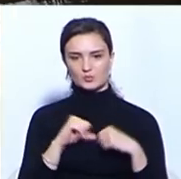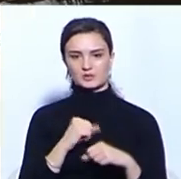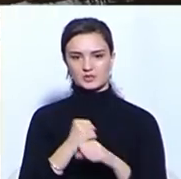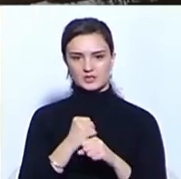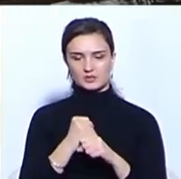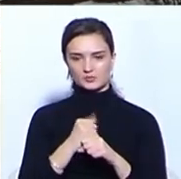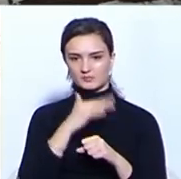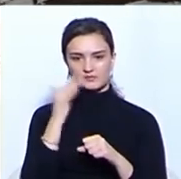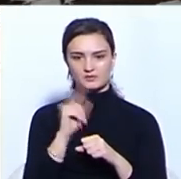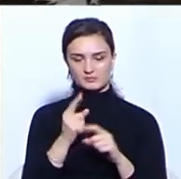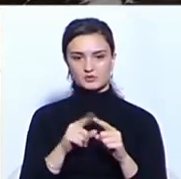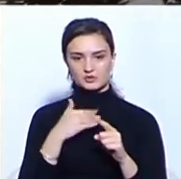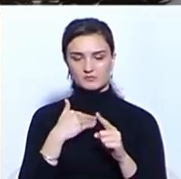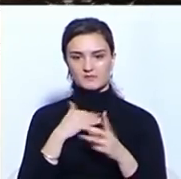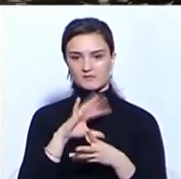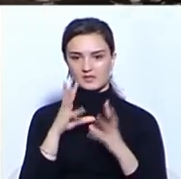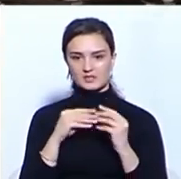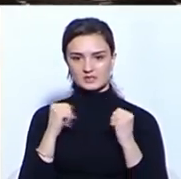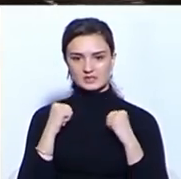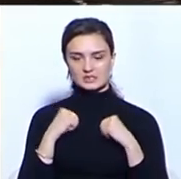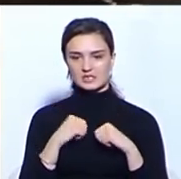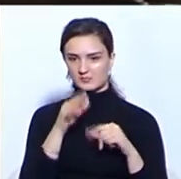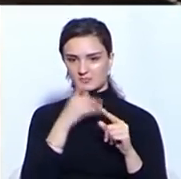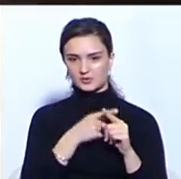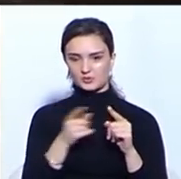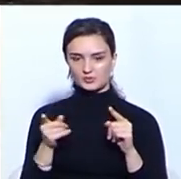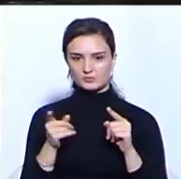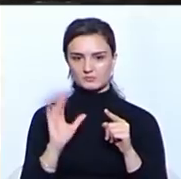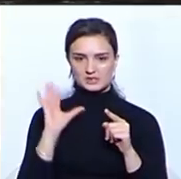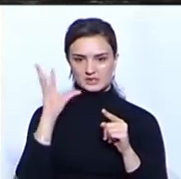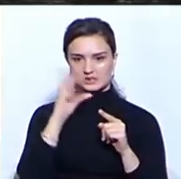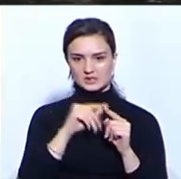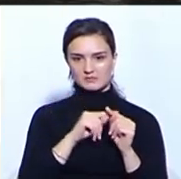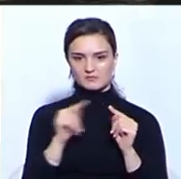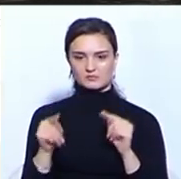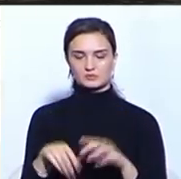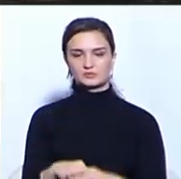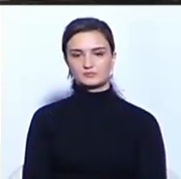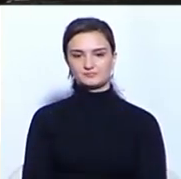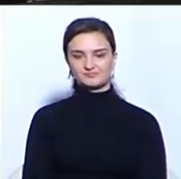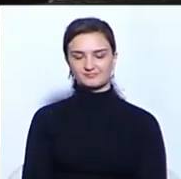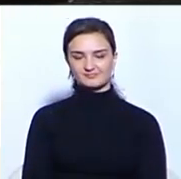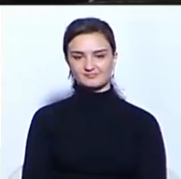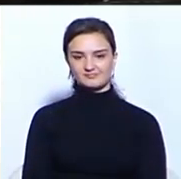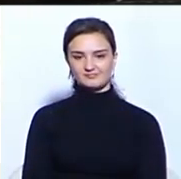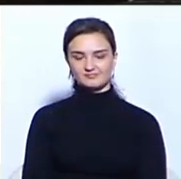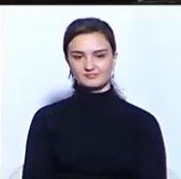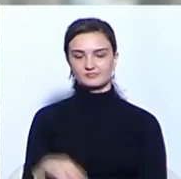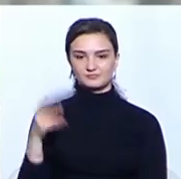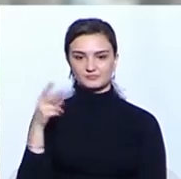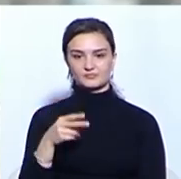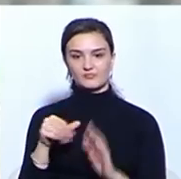გააკეთო ბევრი რამე. ეს არის ჩემი ყველაზე წმარი პერიოდი მთელი დღის განმავლობაში.